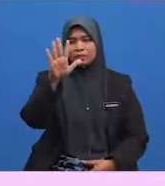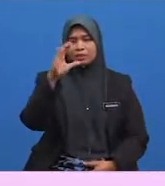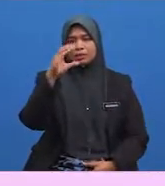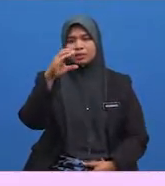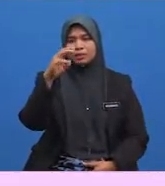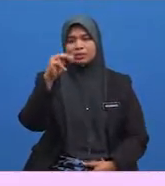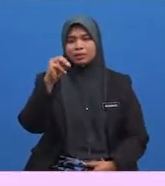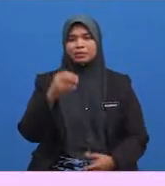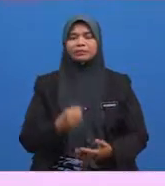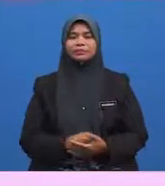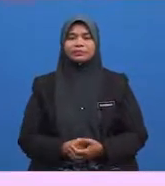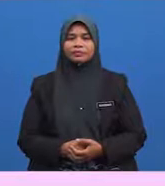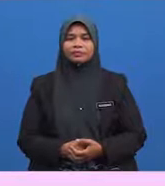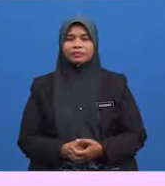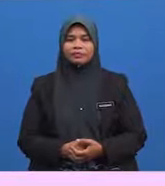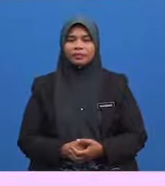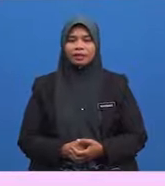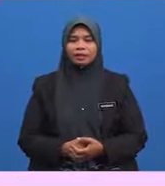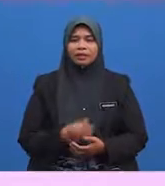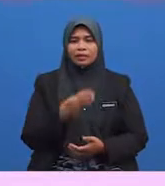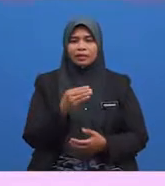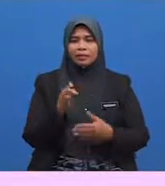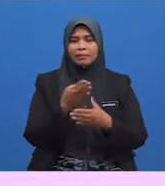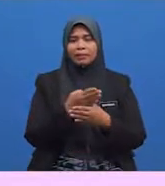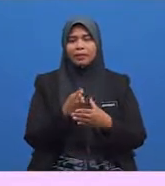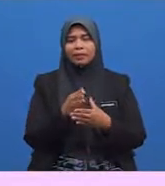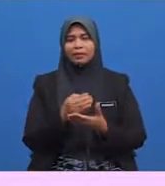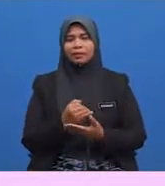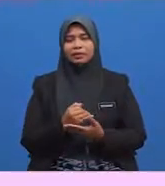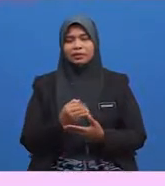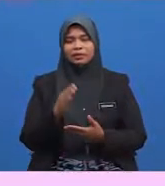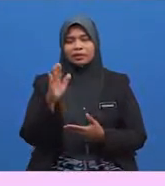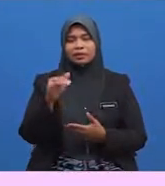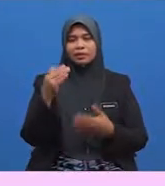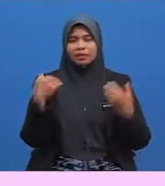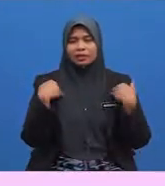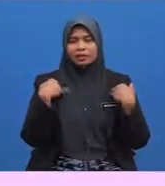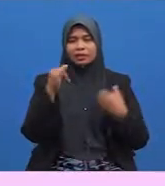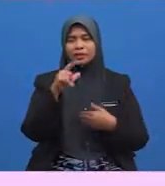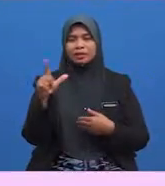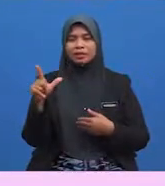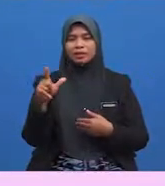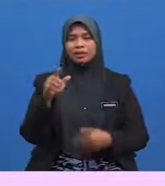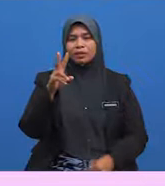10.5. Dan nisbah lilitan kepada diameter yang diperolehi ialah